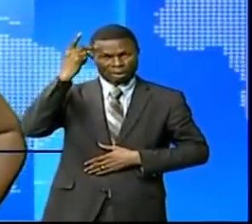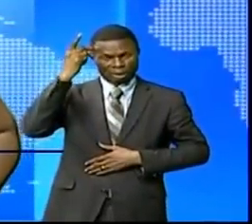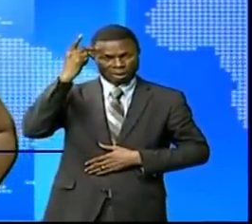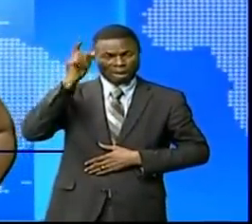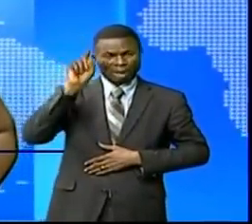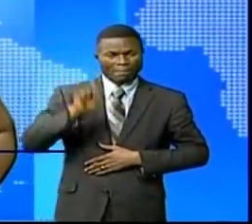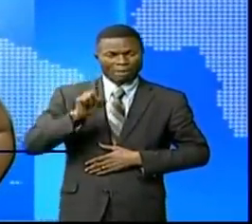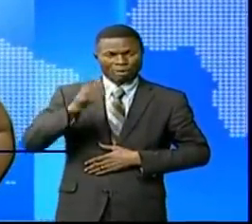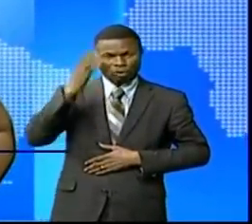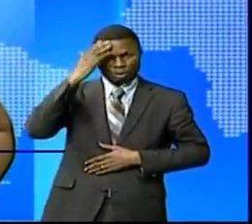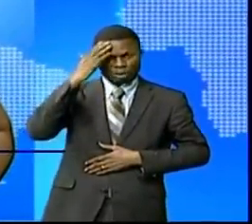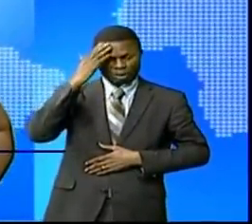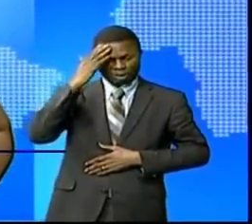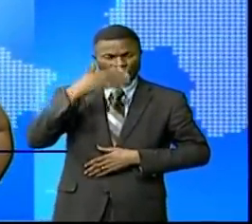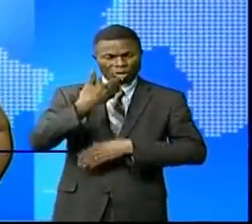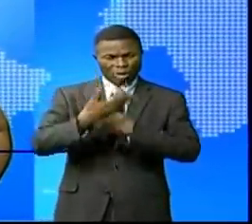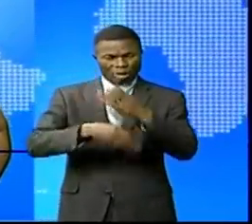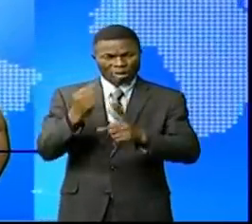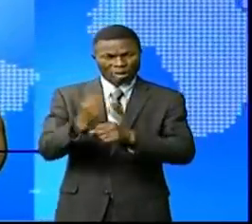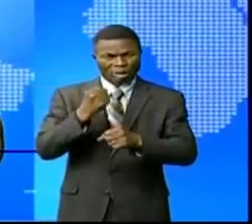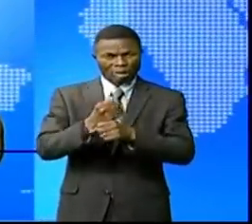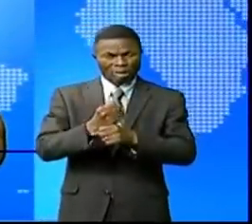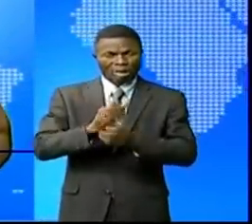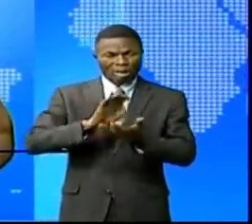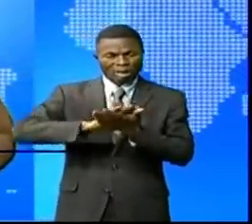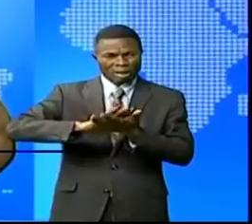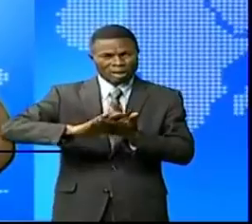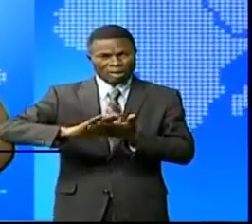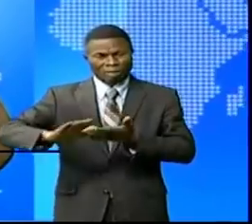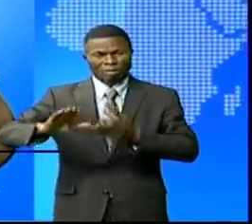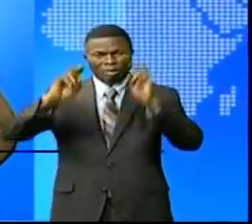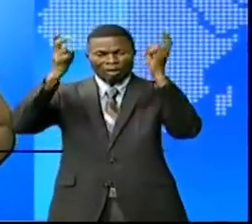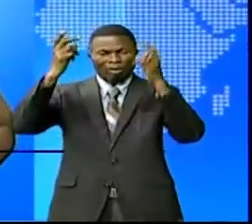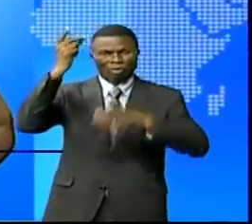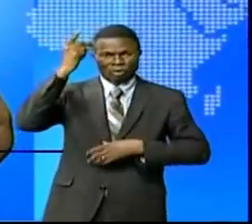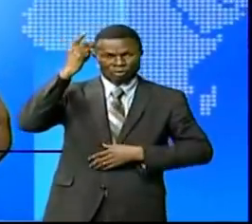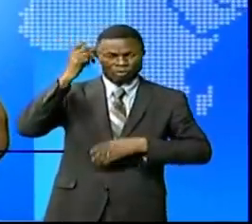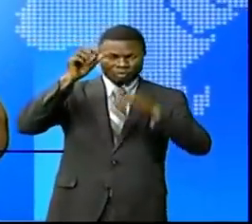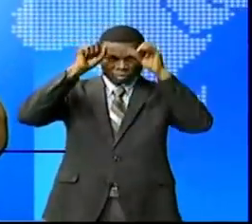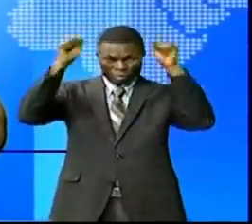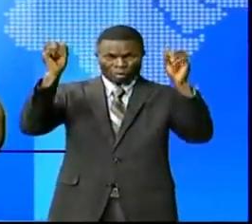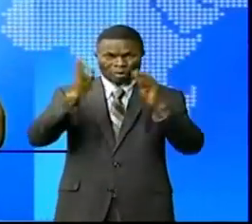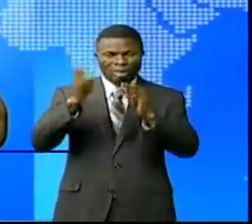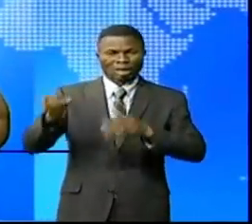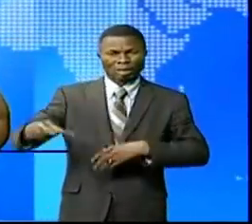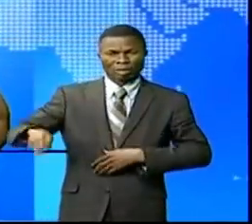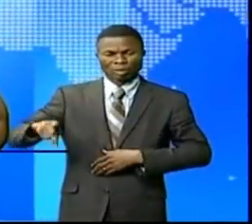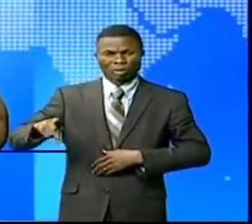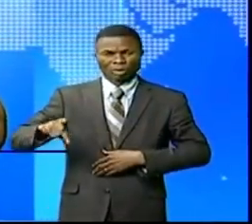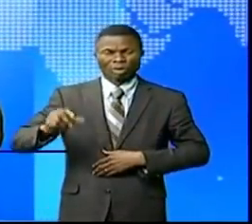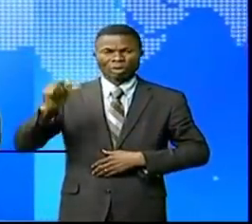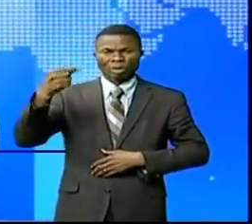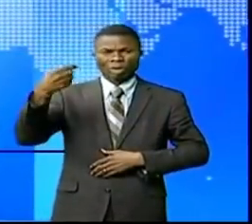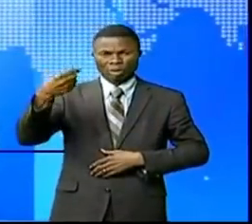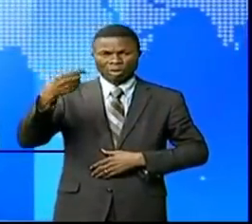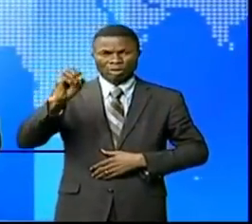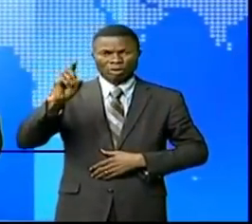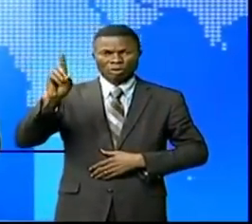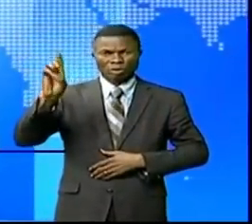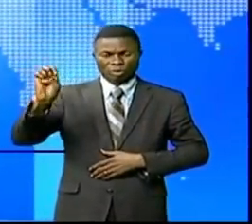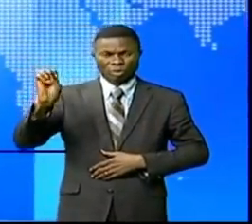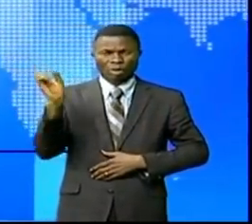s'assurer de la réalisation de travaux d'assainissement dans la ville. Le président de l'Assemblée provinciale, Godin Poï, s'est rendu